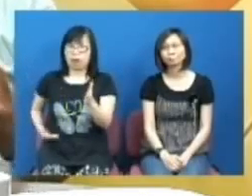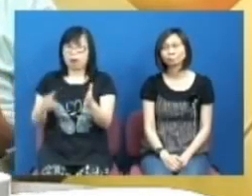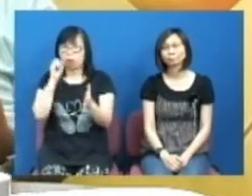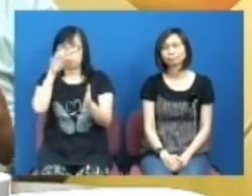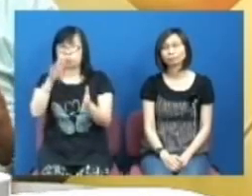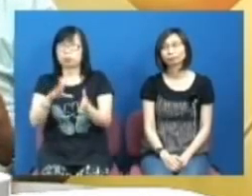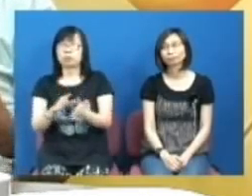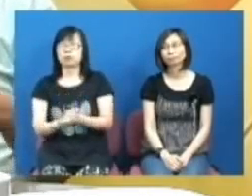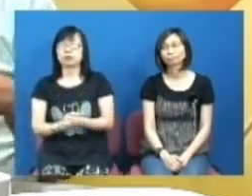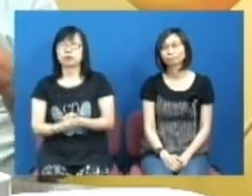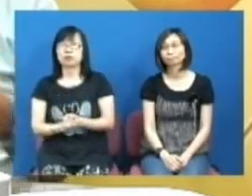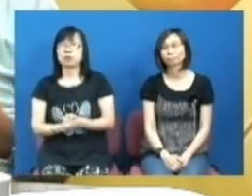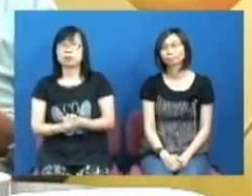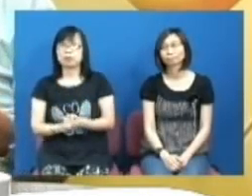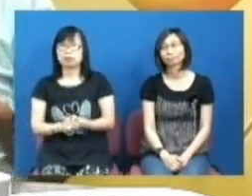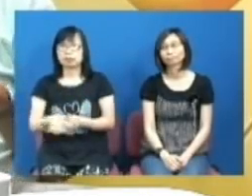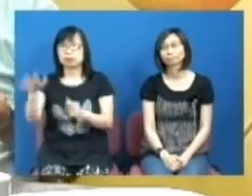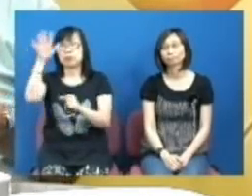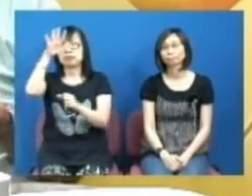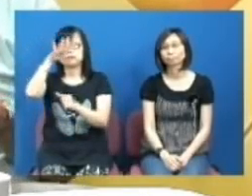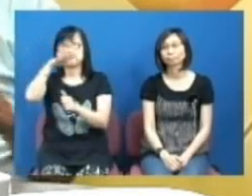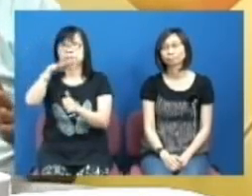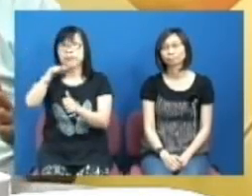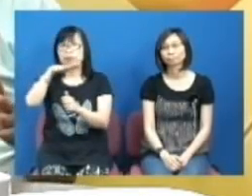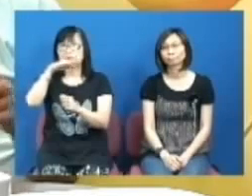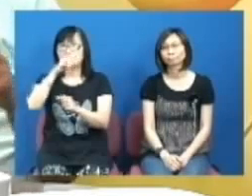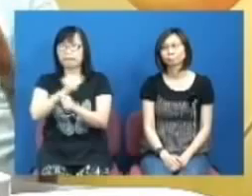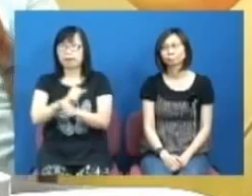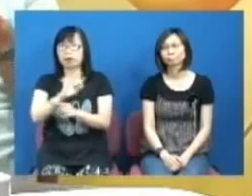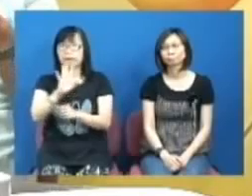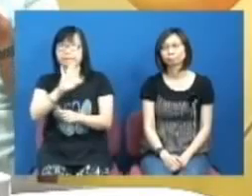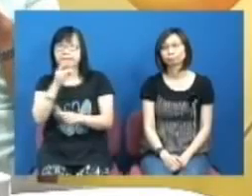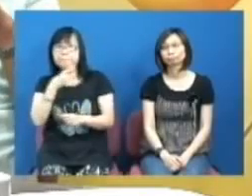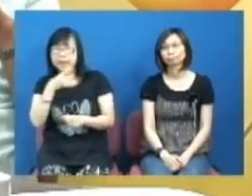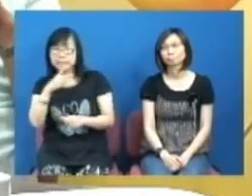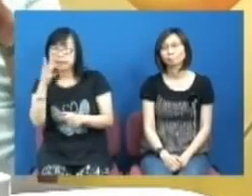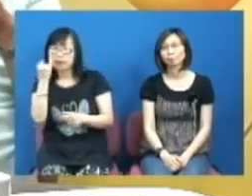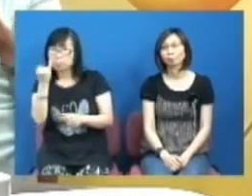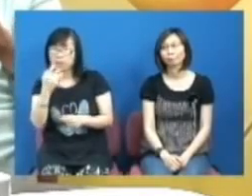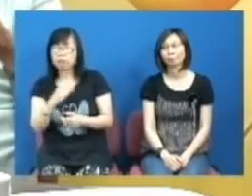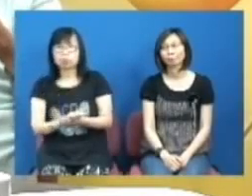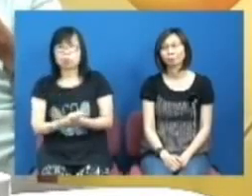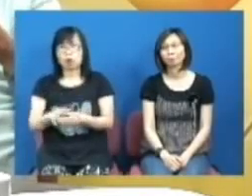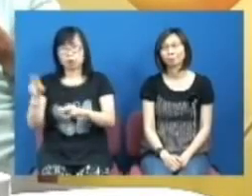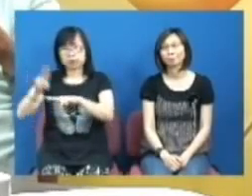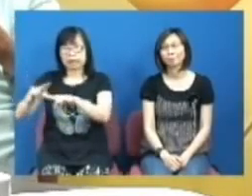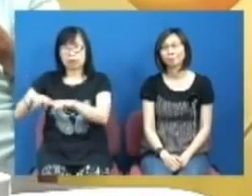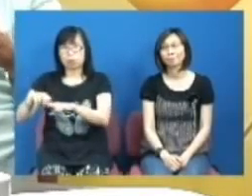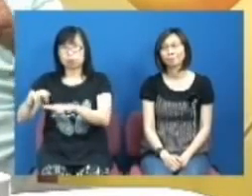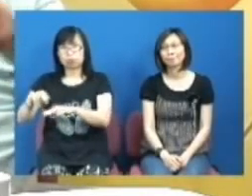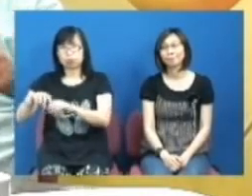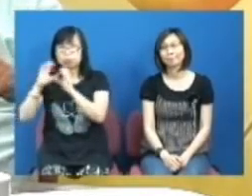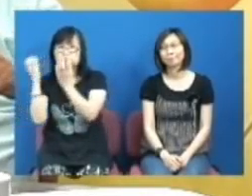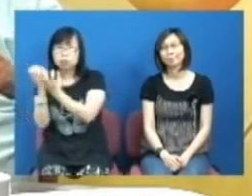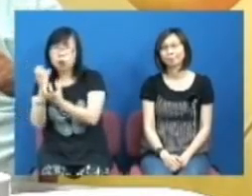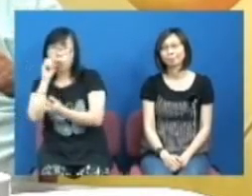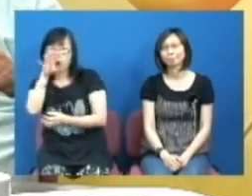中一個原因嚟啫嘛，所以佢制止呢樣嘢，呢個刺激，呢個未必係錯嘅。但係個共產黨咧就係話，如果